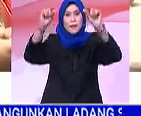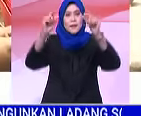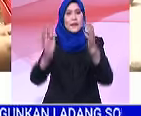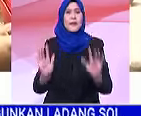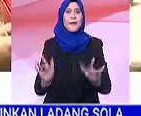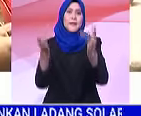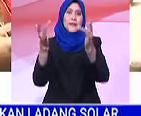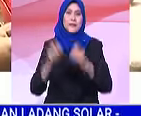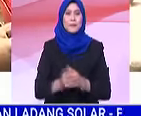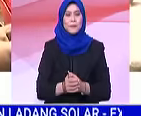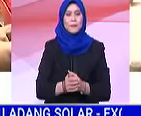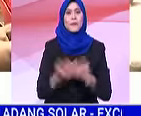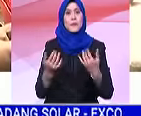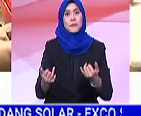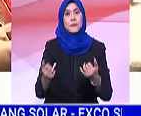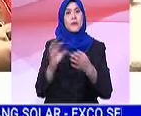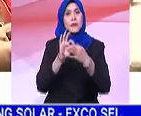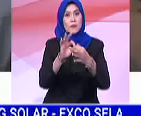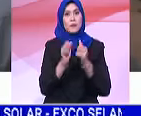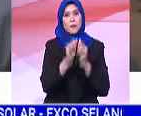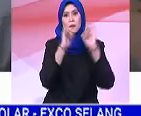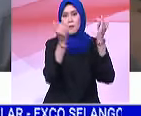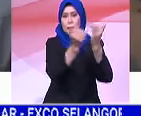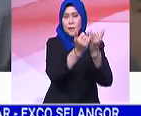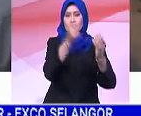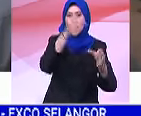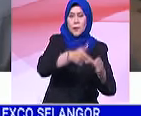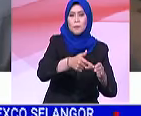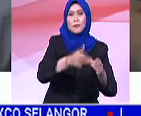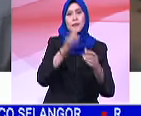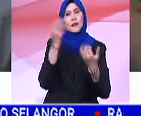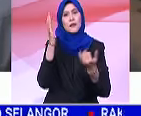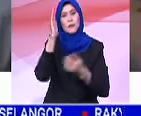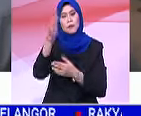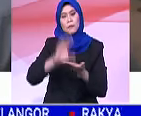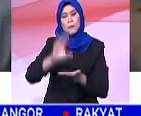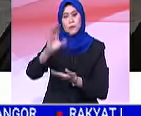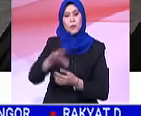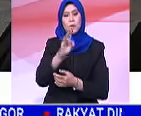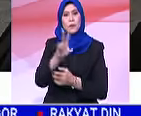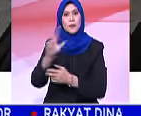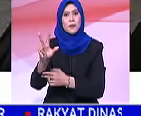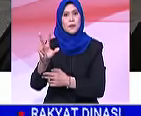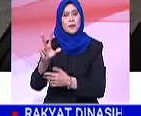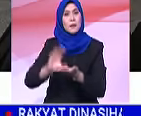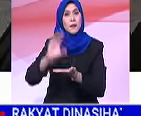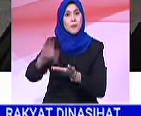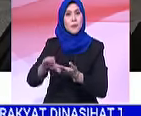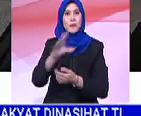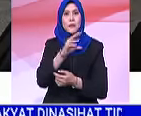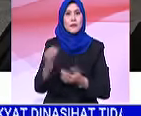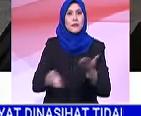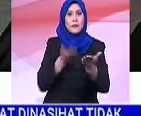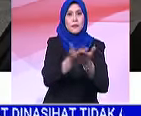ini. Borneo Petroleum Alliance Sdn Bhd akan melahirkan 73 pelabur di 73 dun dan